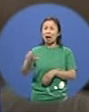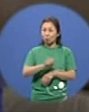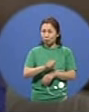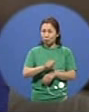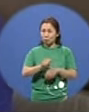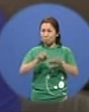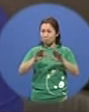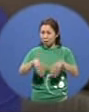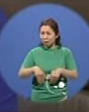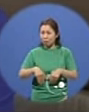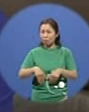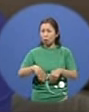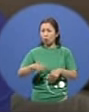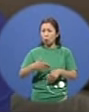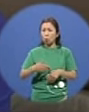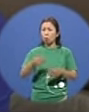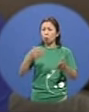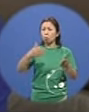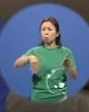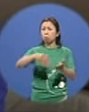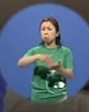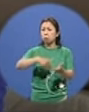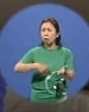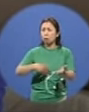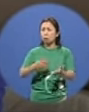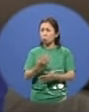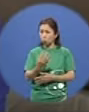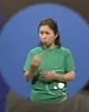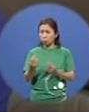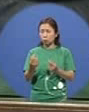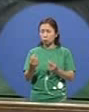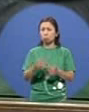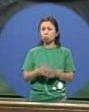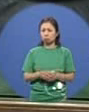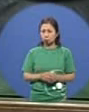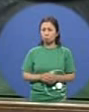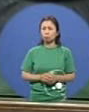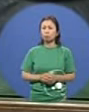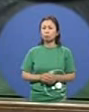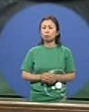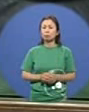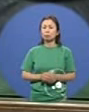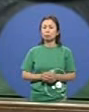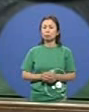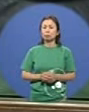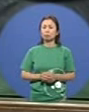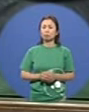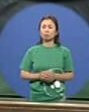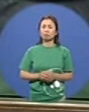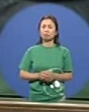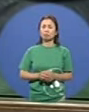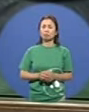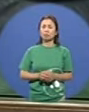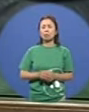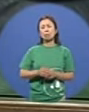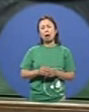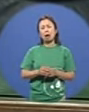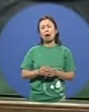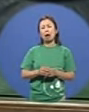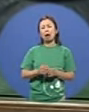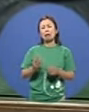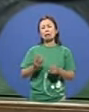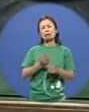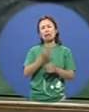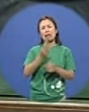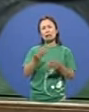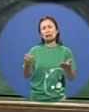たんだけれどもやめてしまうという人も多いようですねそうでこれはねあのよく言われるのはねあの3年ぐらいでやめ